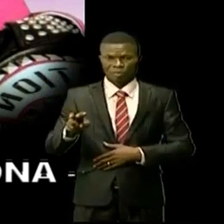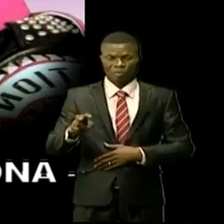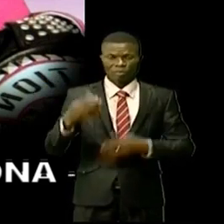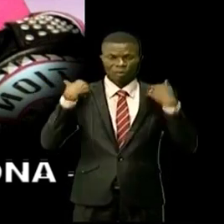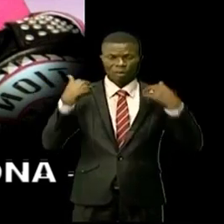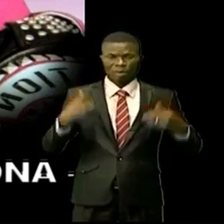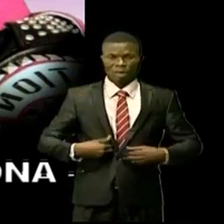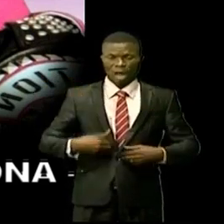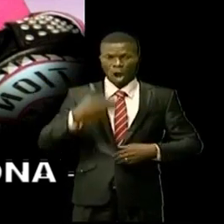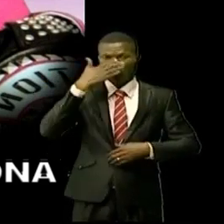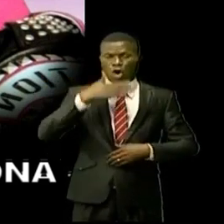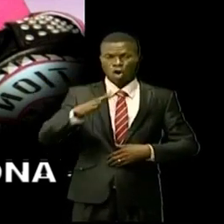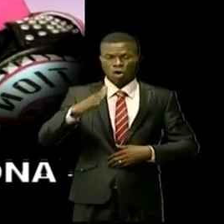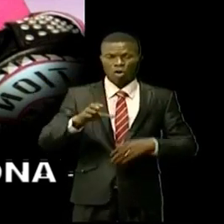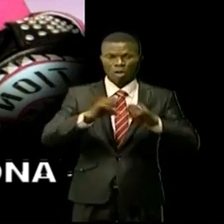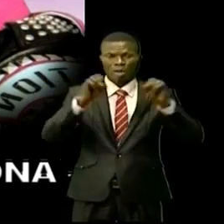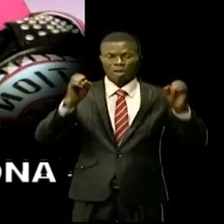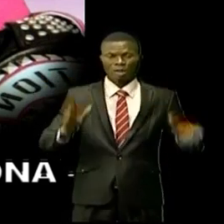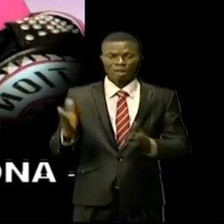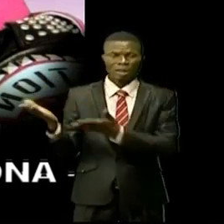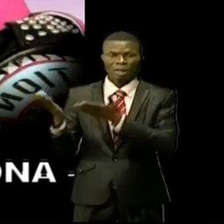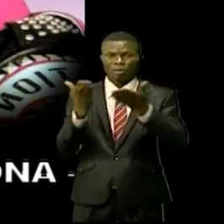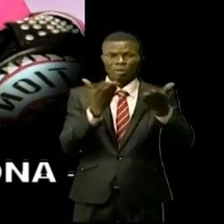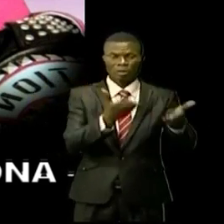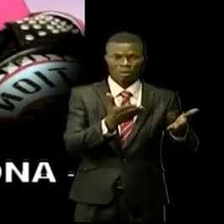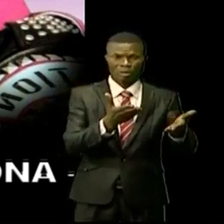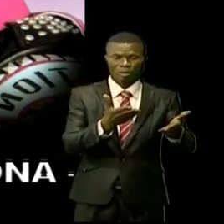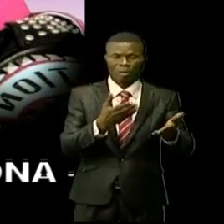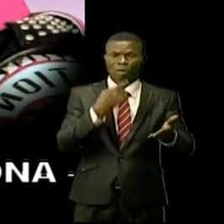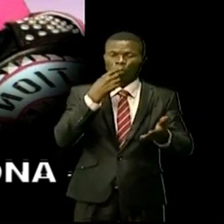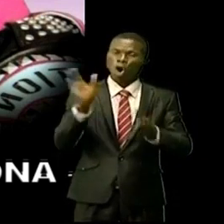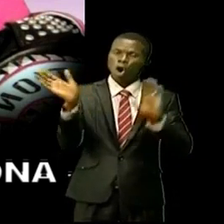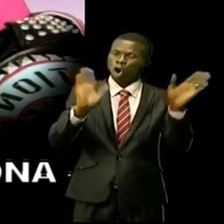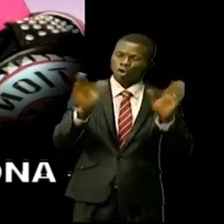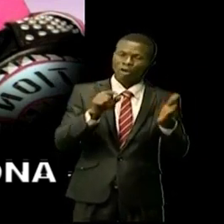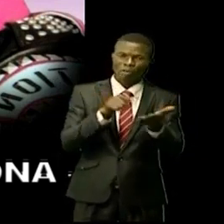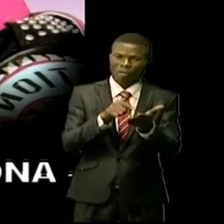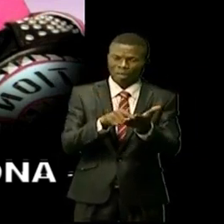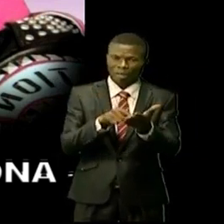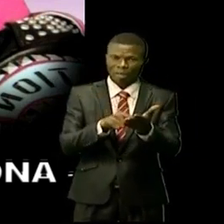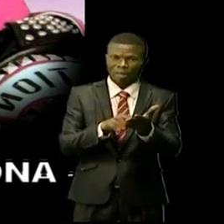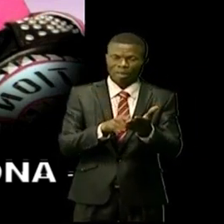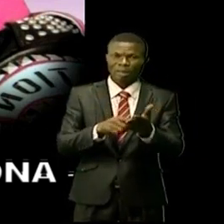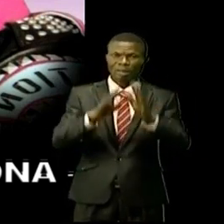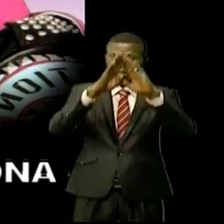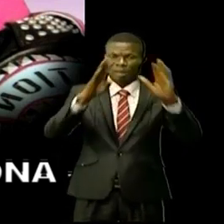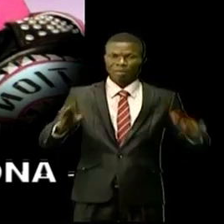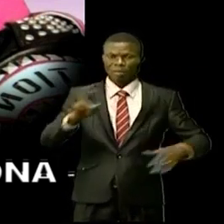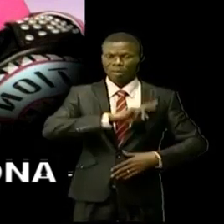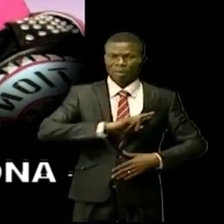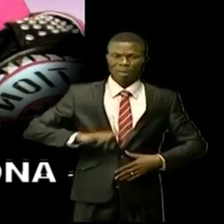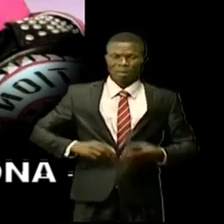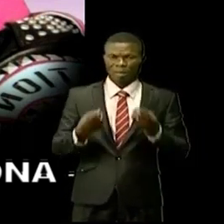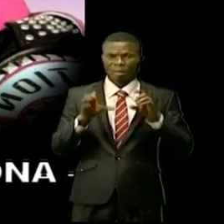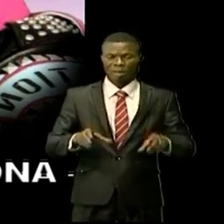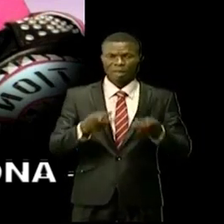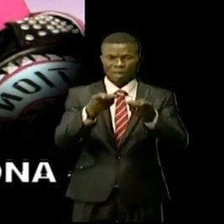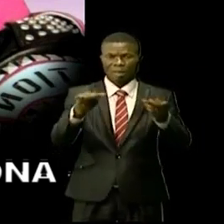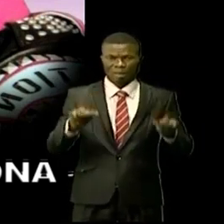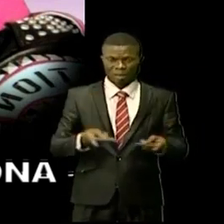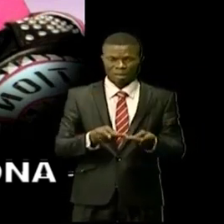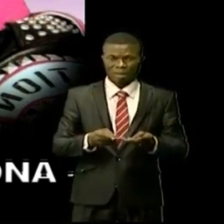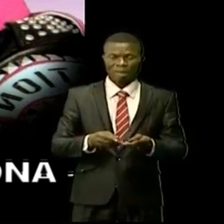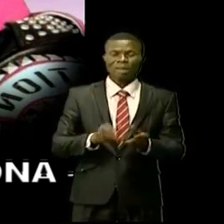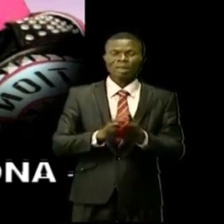de la morgue de l'hôpital du Cinquantenaire, hommage au musée national de la République démocratique du Congo, site Tembena